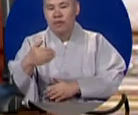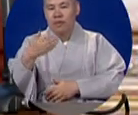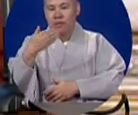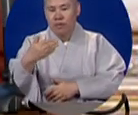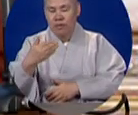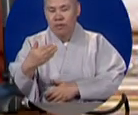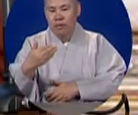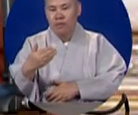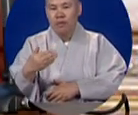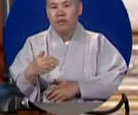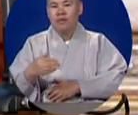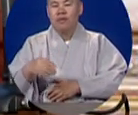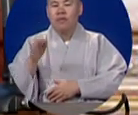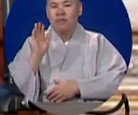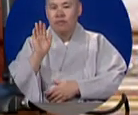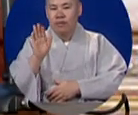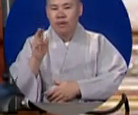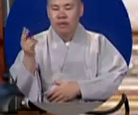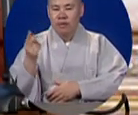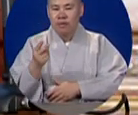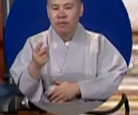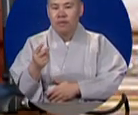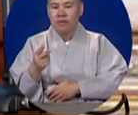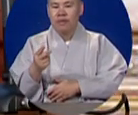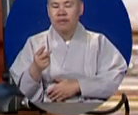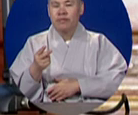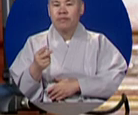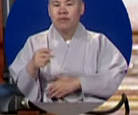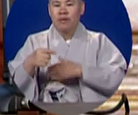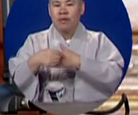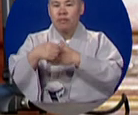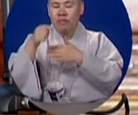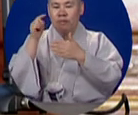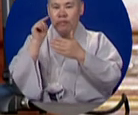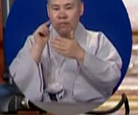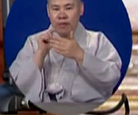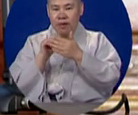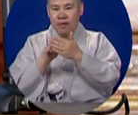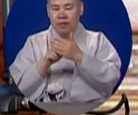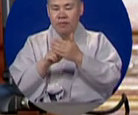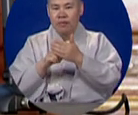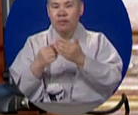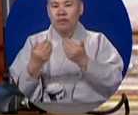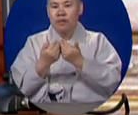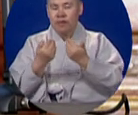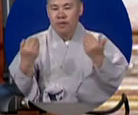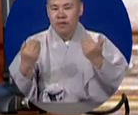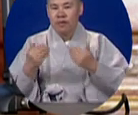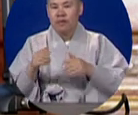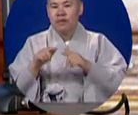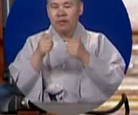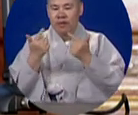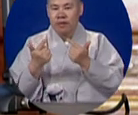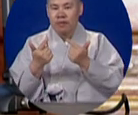불상행까지 보면 완전히 그 마음도 떨어져 있는 것도 아니고